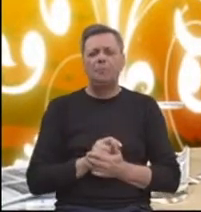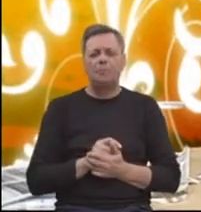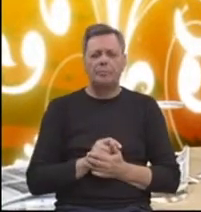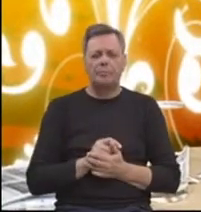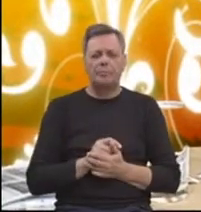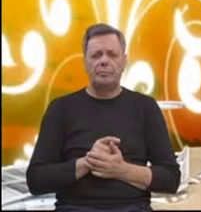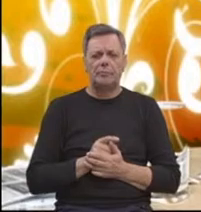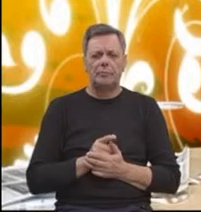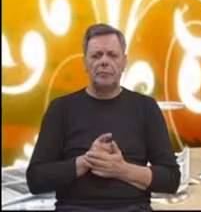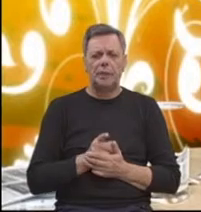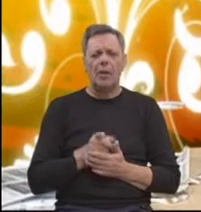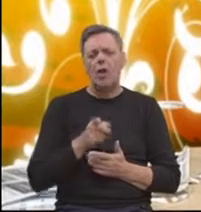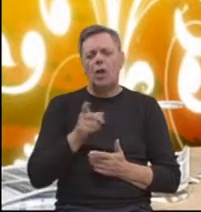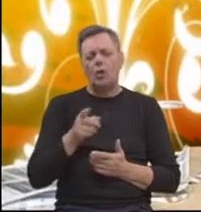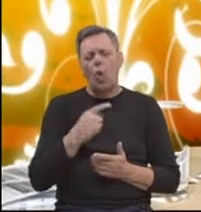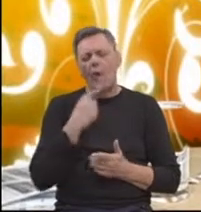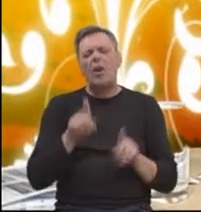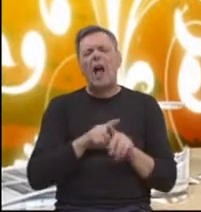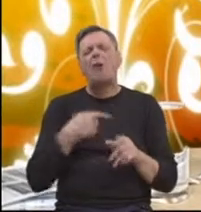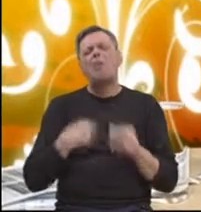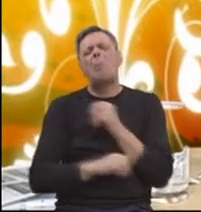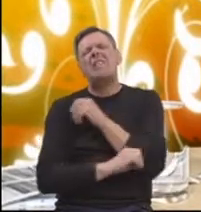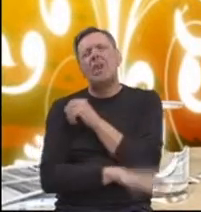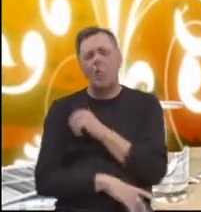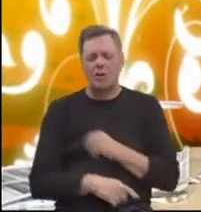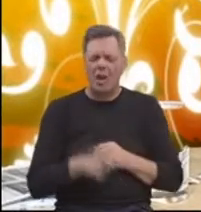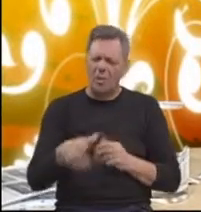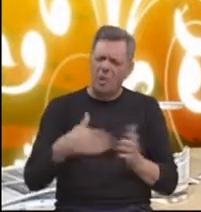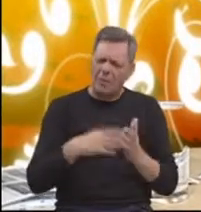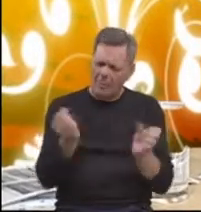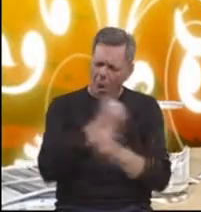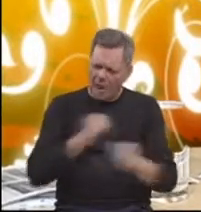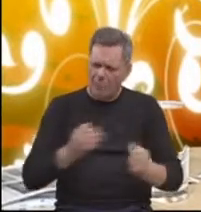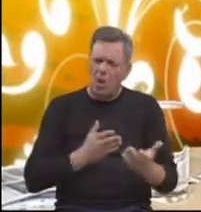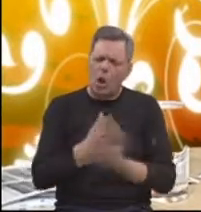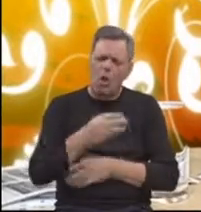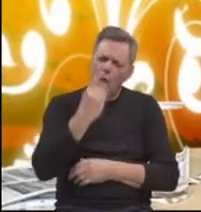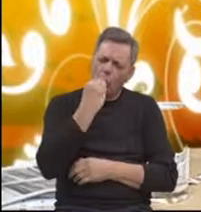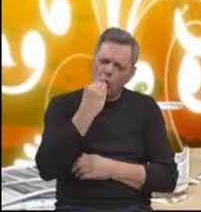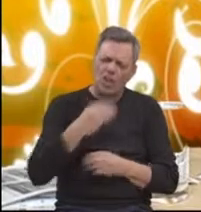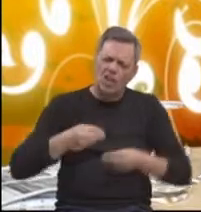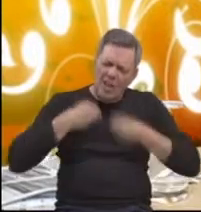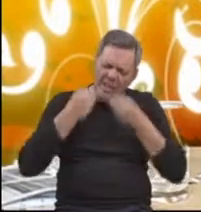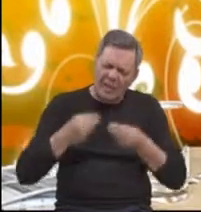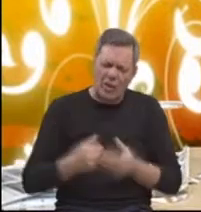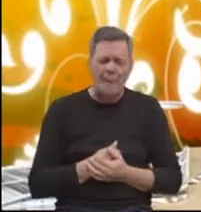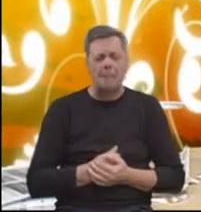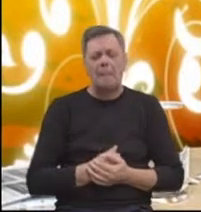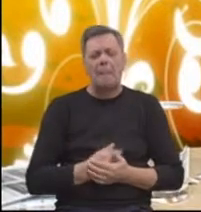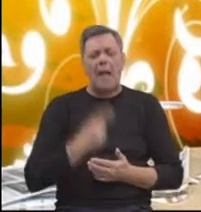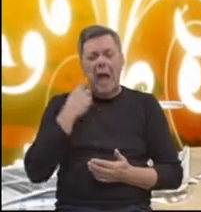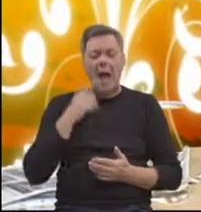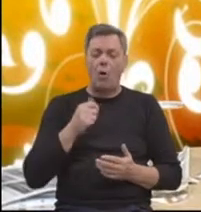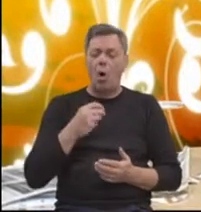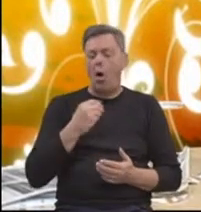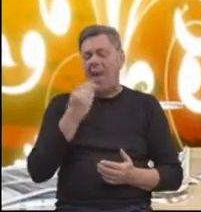to manifestira da smo siromaši. To bi isto trebalo razbiti kroz nutricionističke savjete, kroz savjetovališta, da ako jedemo